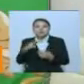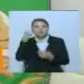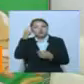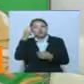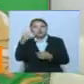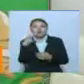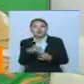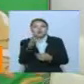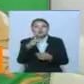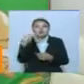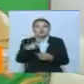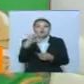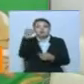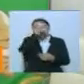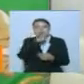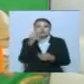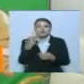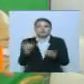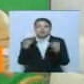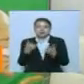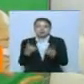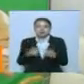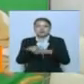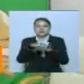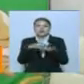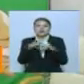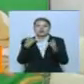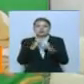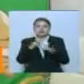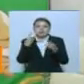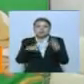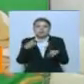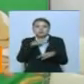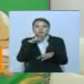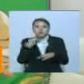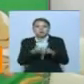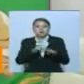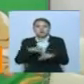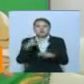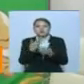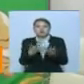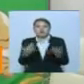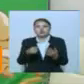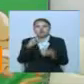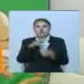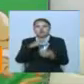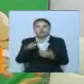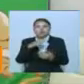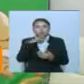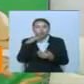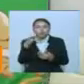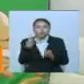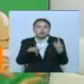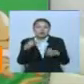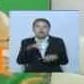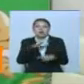в 2024 году. Но на данный момент в стране отмечается высокая рождаемость. Миллионники уже появились на свет. За